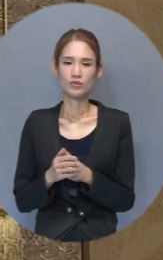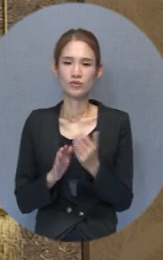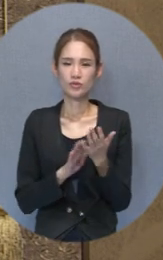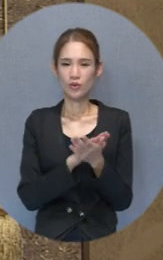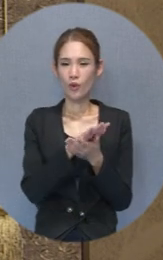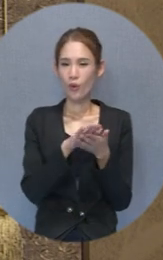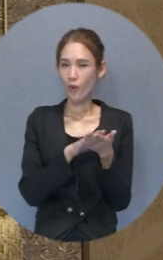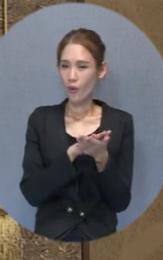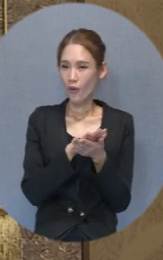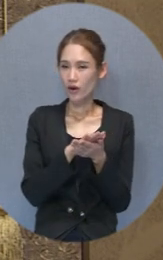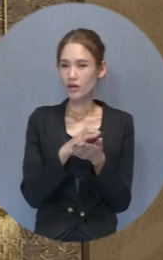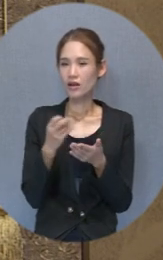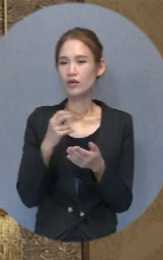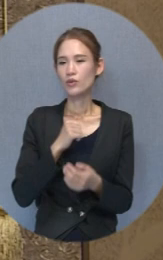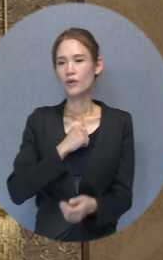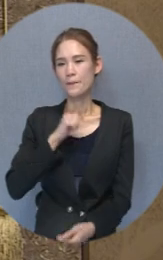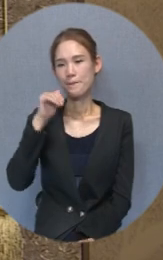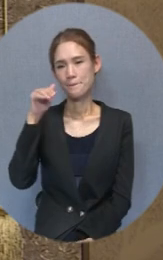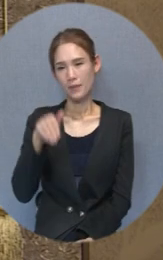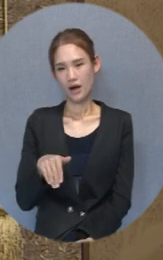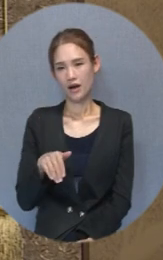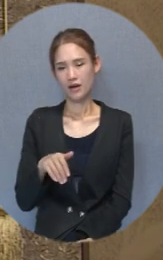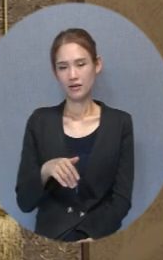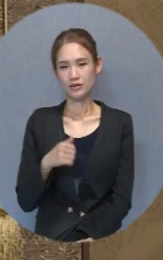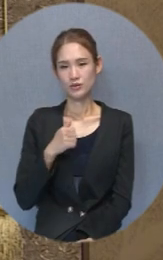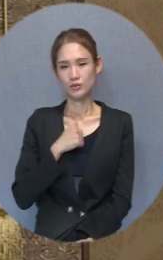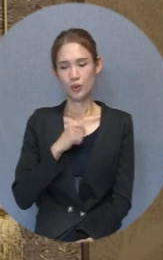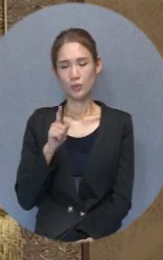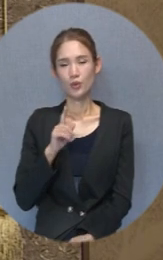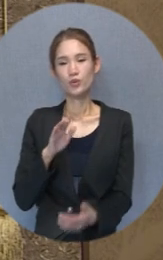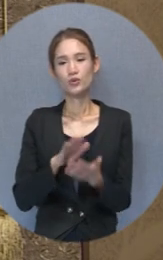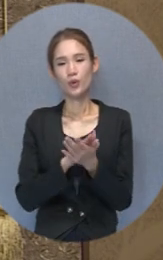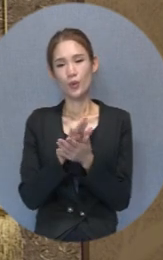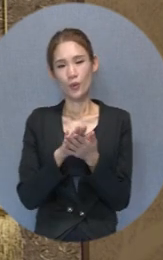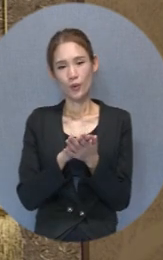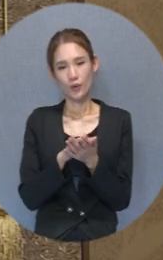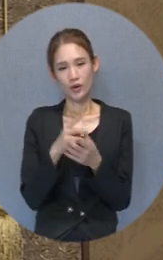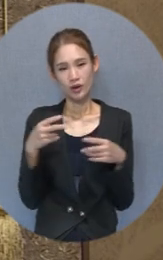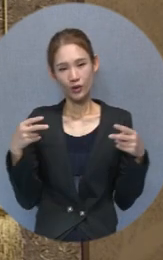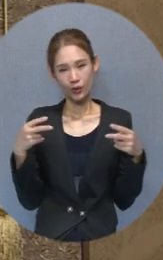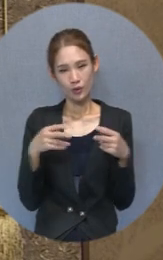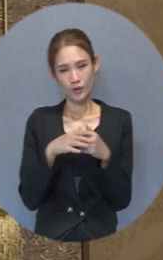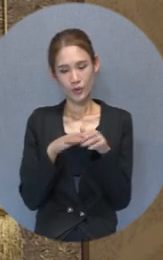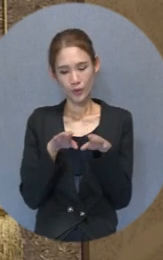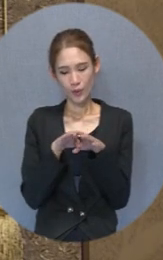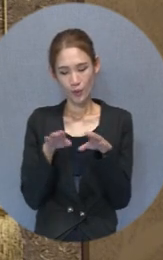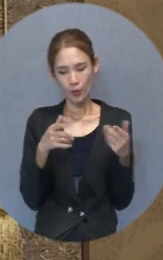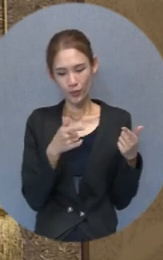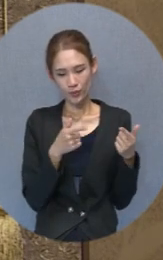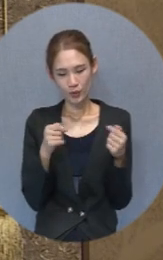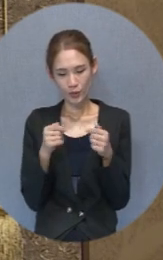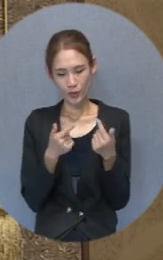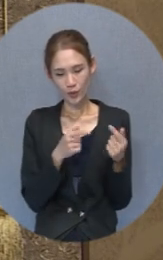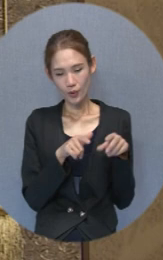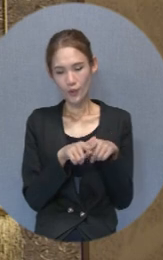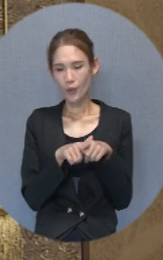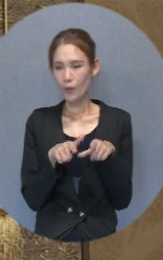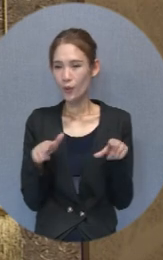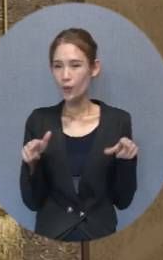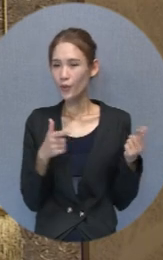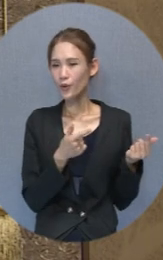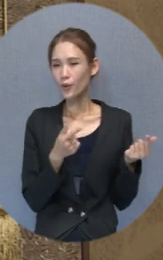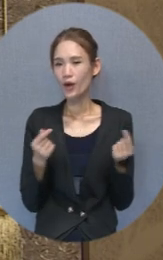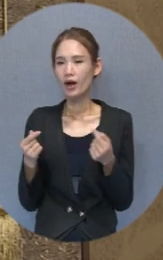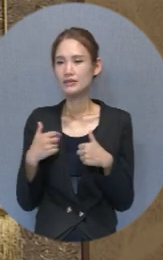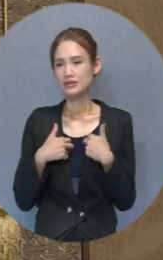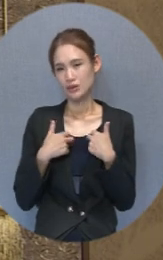놀이에서 자존감이 낮아지는 거죠. 네. 사실 놀이라는 게 친해지고 공평한 그렇죠. 네. 즐거워야 되는데. 네,